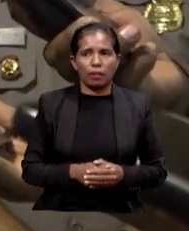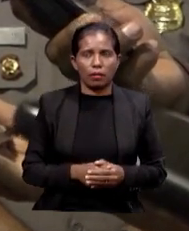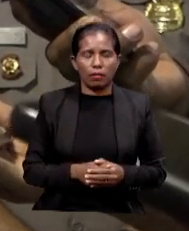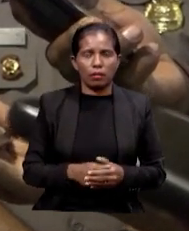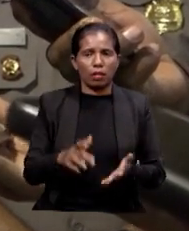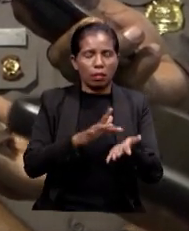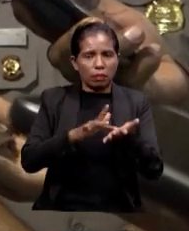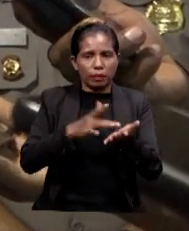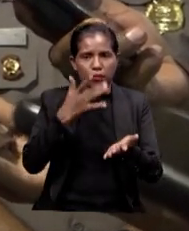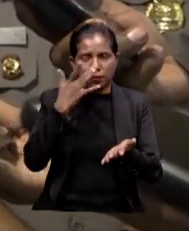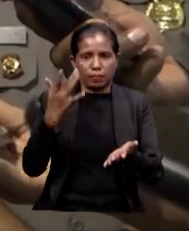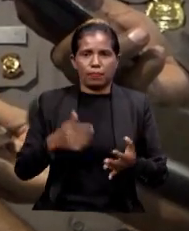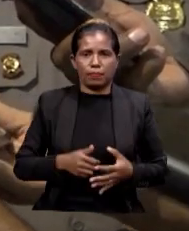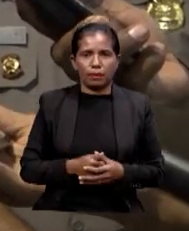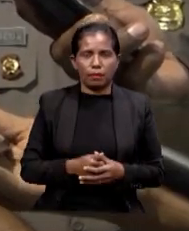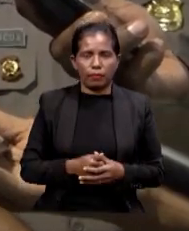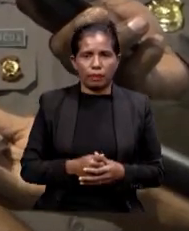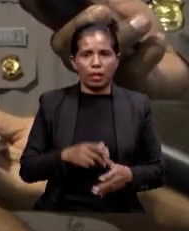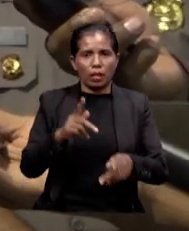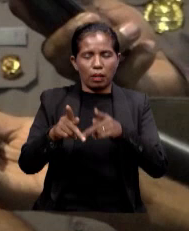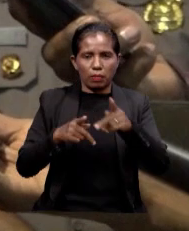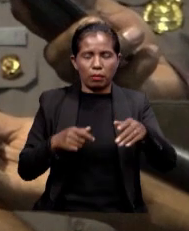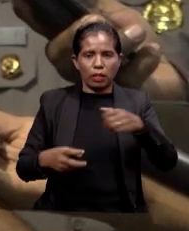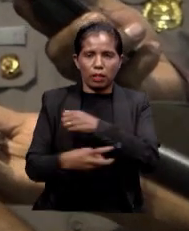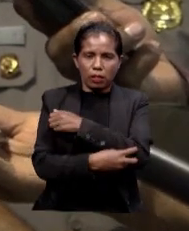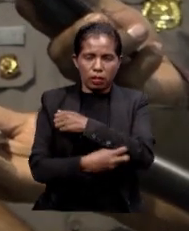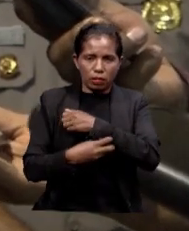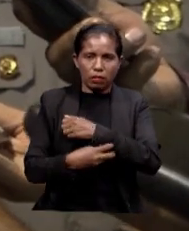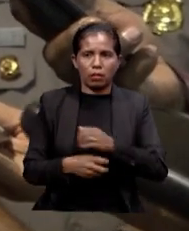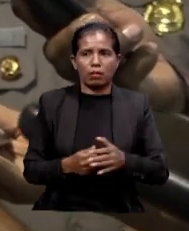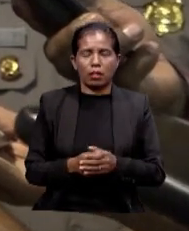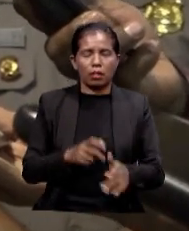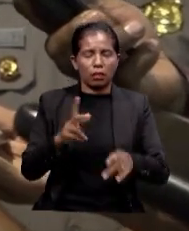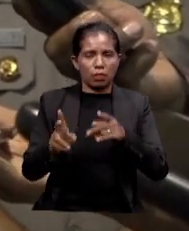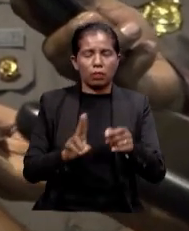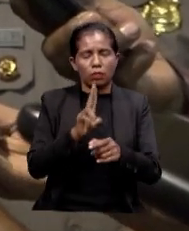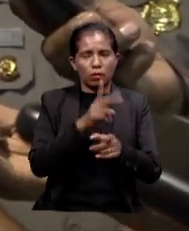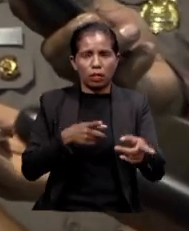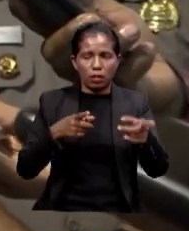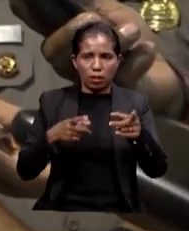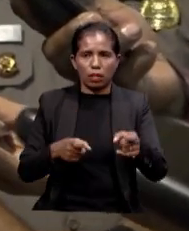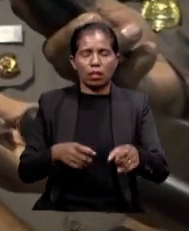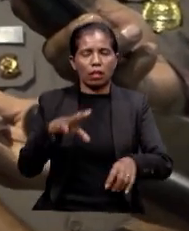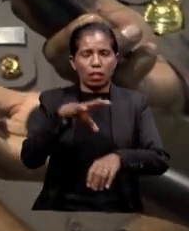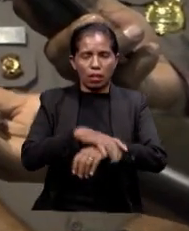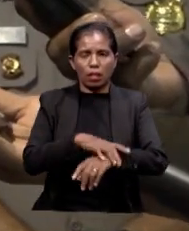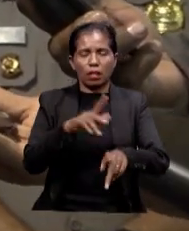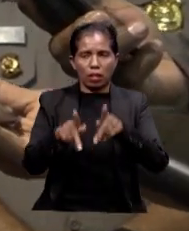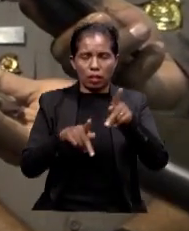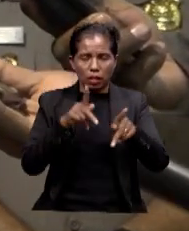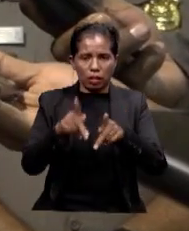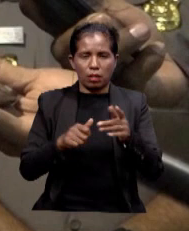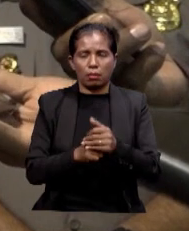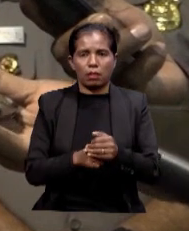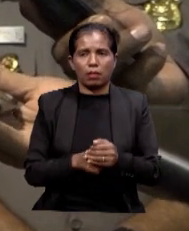narkoba, kemudian terorisme, ya, penyelundupan senjata, perdagangan manusia, penyelundupan